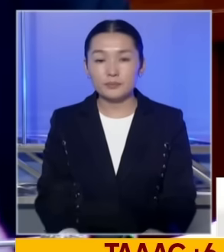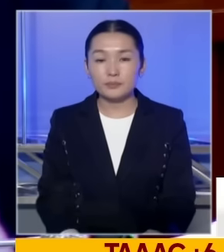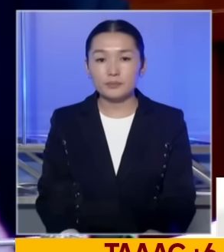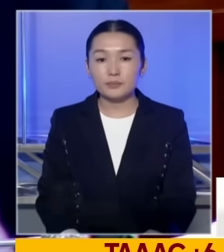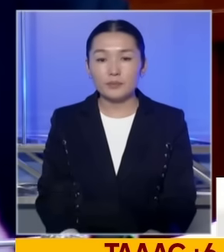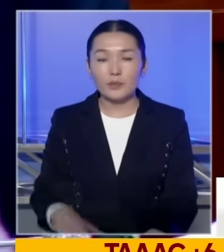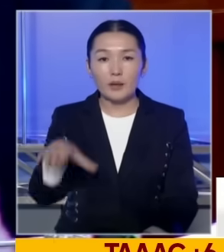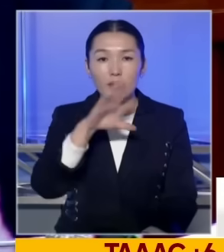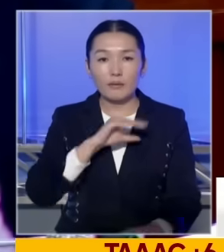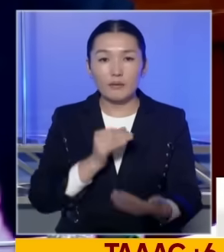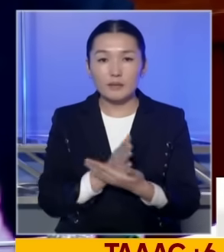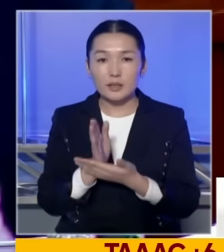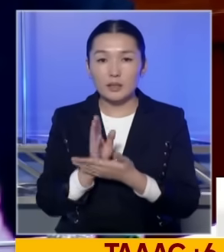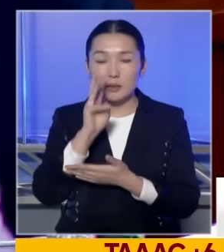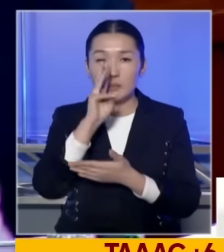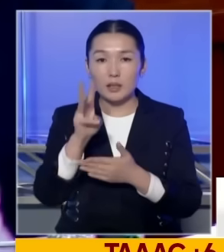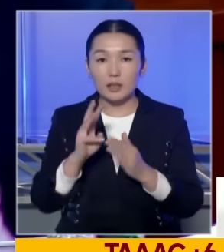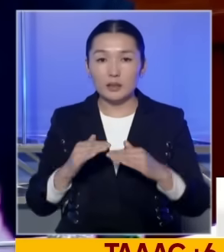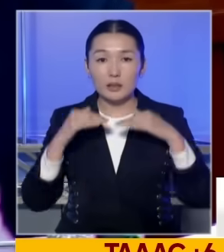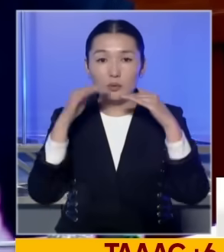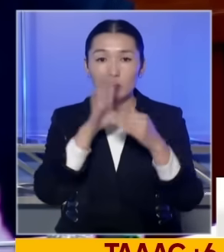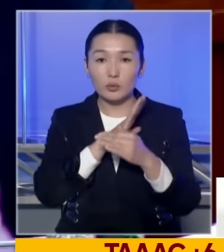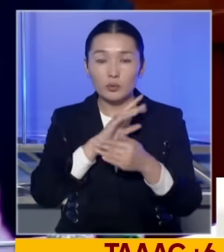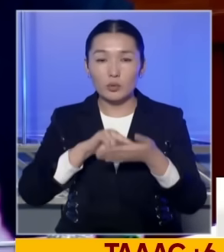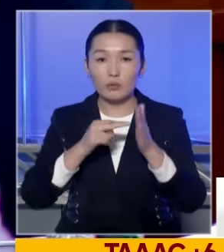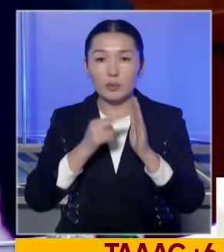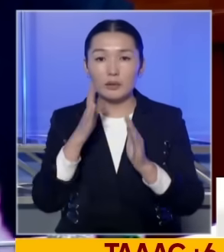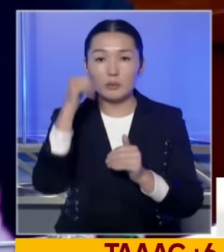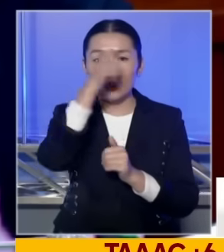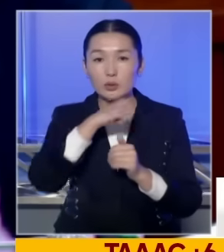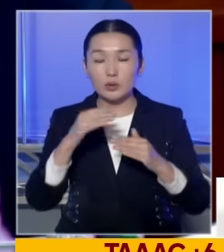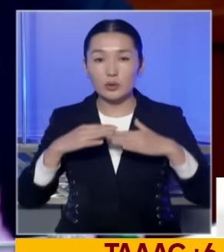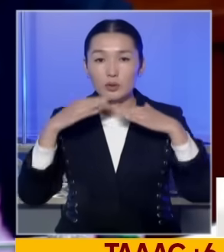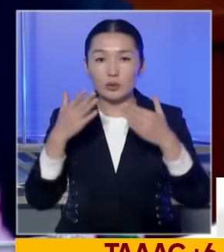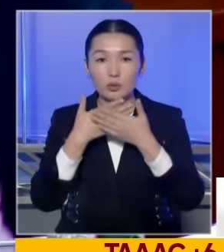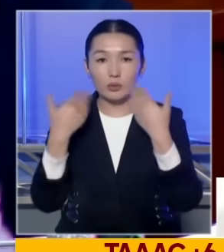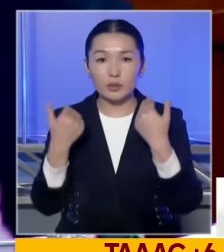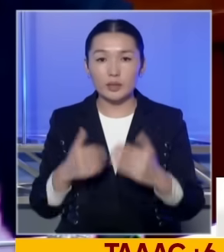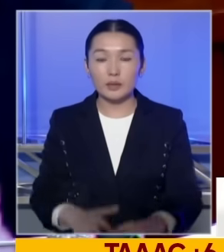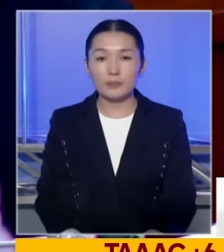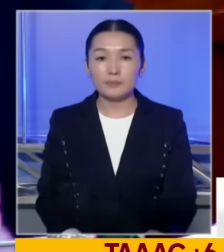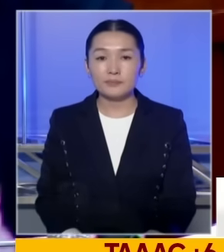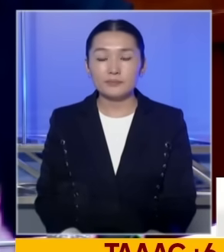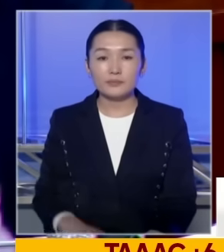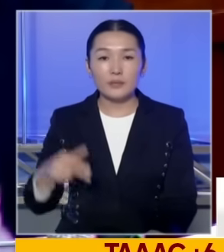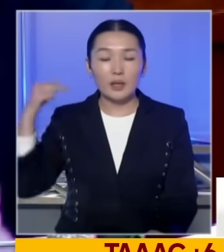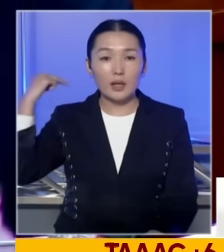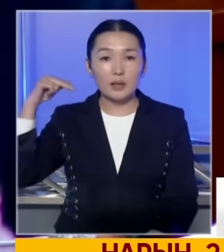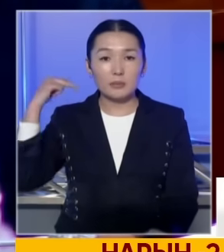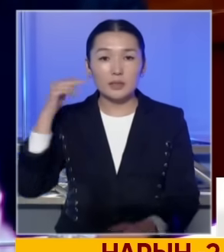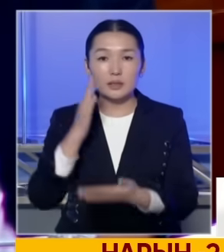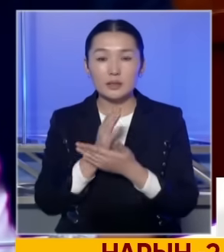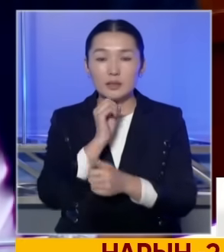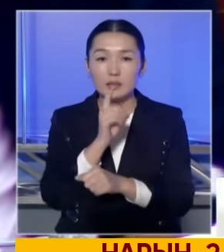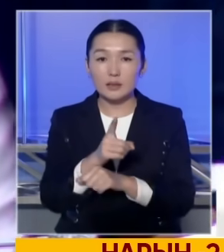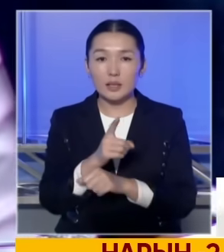баарын айлыктарын көтөрдүк, көтөрүү пландоо жок эмки жылы. А пенсия пособиялары тапшырмалар бар президенттен,